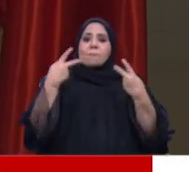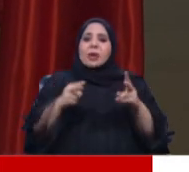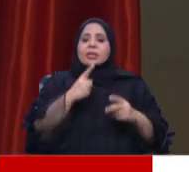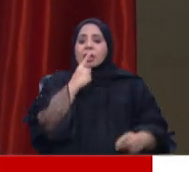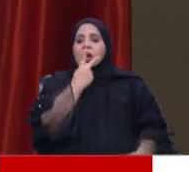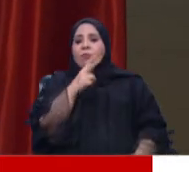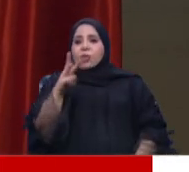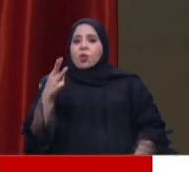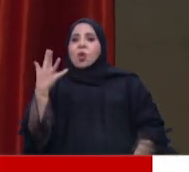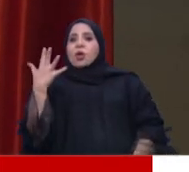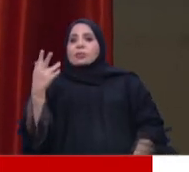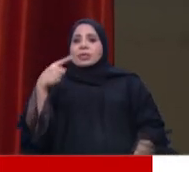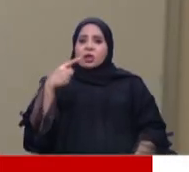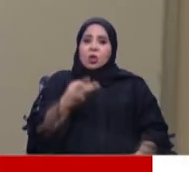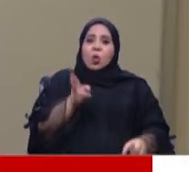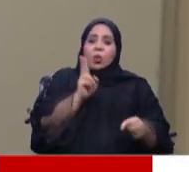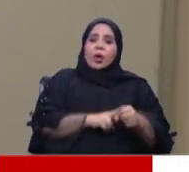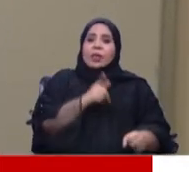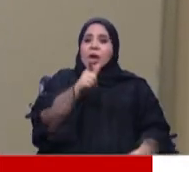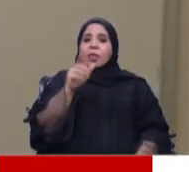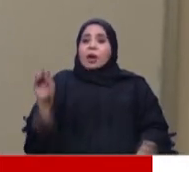عام 2015.